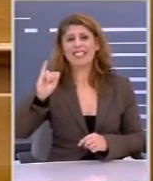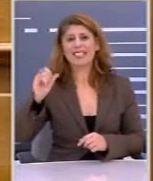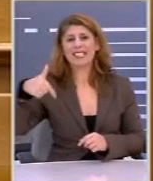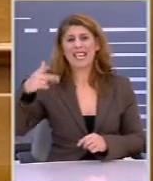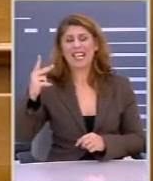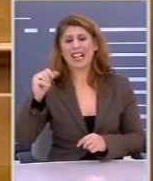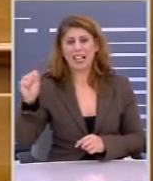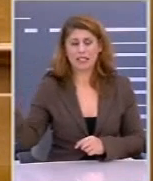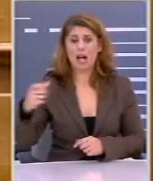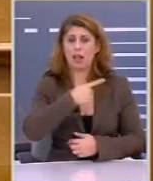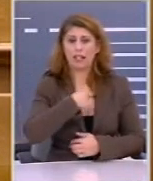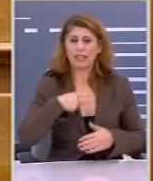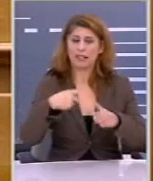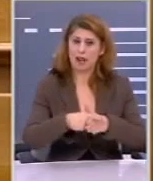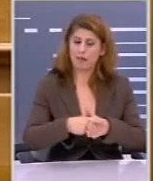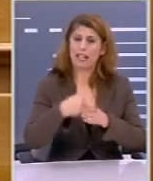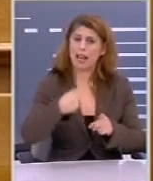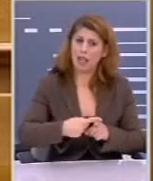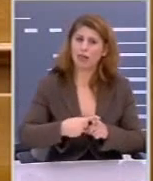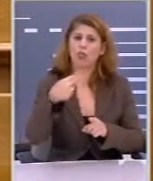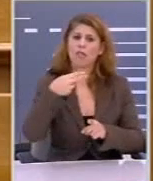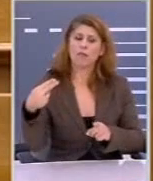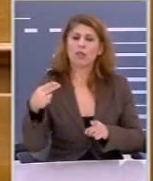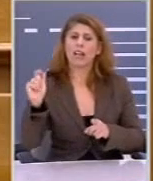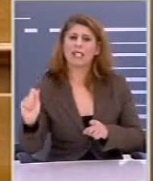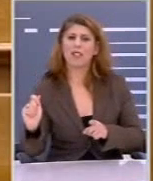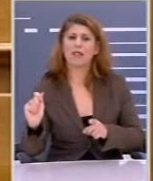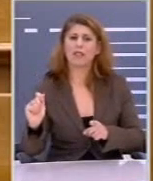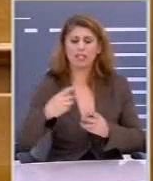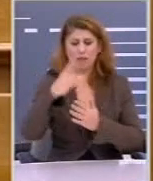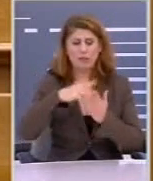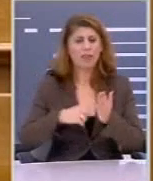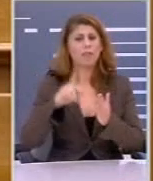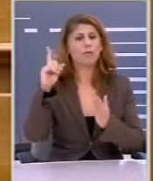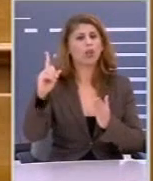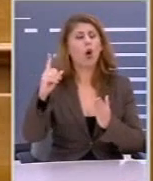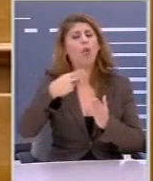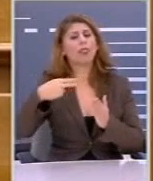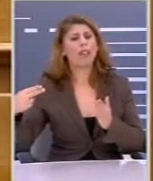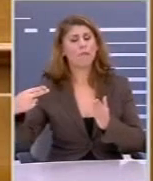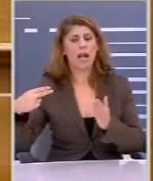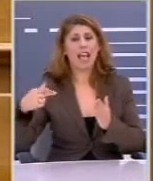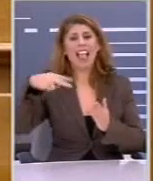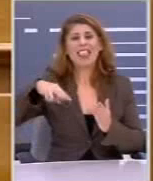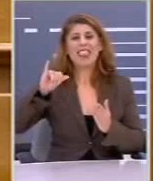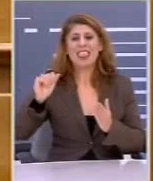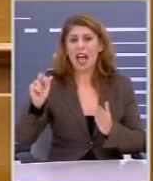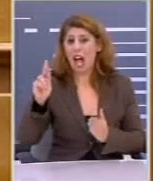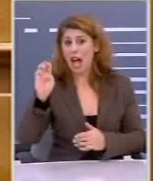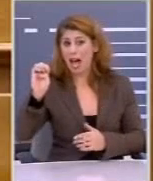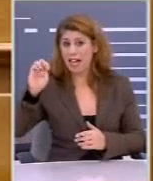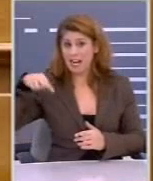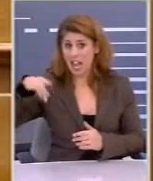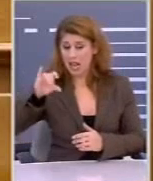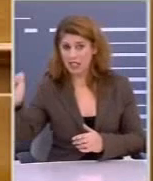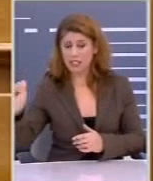Ιωάννης Τουρνάρας, διοικητής της Τράπεζας Ελλάδος. Θεμιστοκλής Αναστασιάδης, πρώτο θέμα. Ευστράτηλος Λιαρέλης, Αντένα. Αθανάσιος Κορδάς, ο Ταμείας και